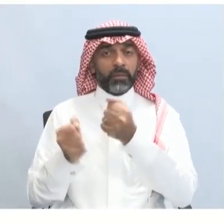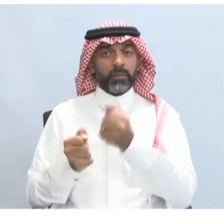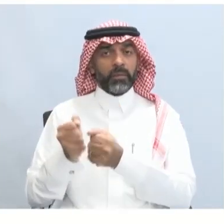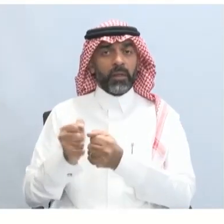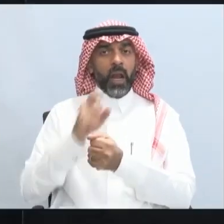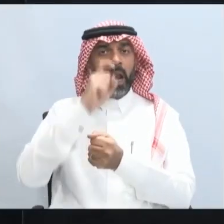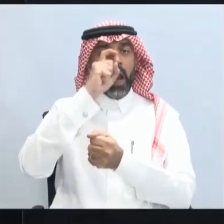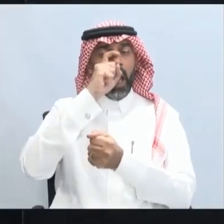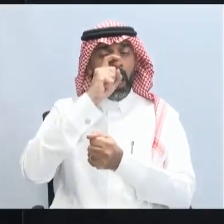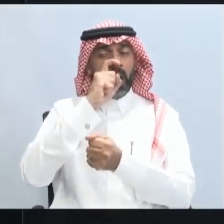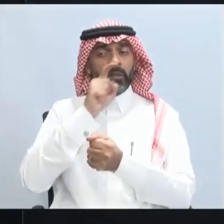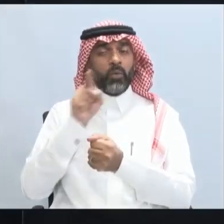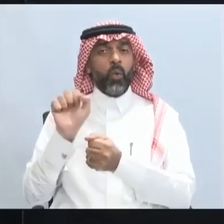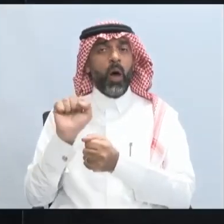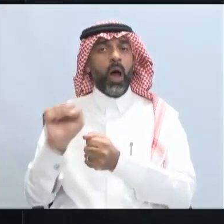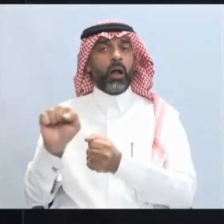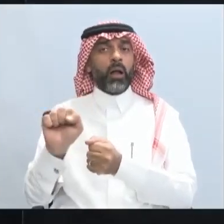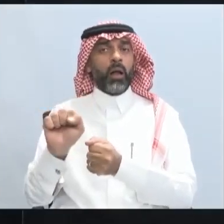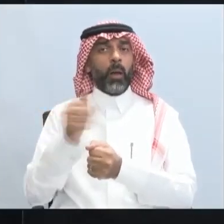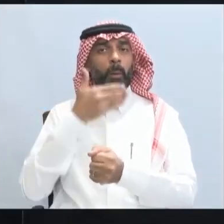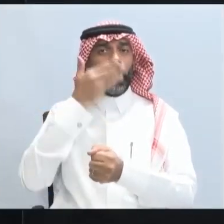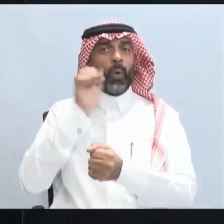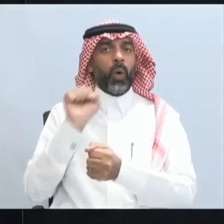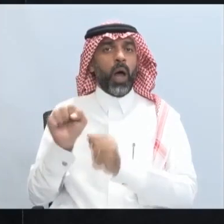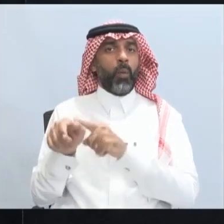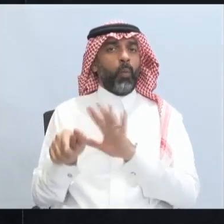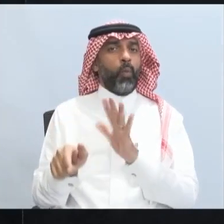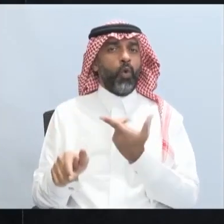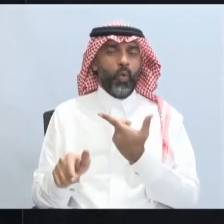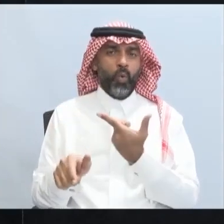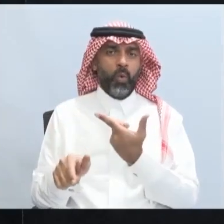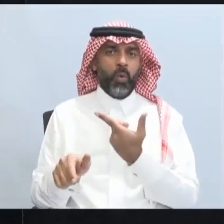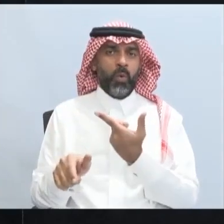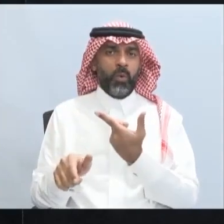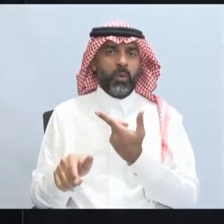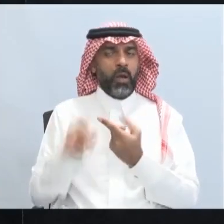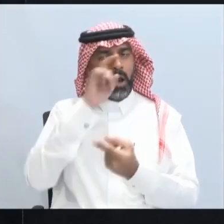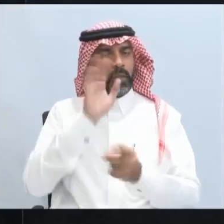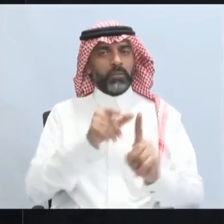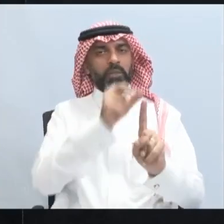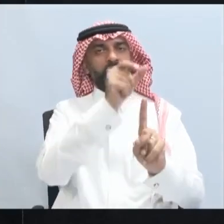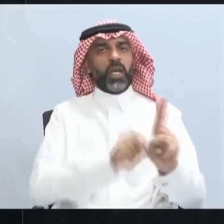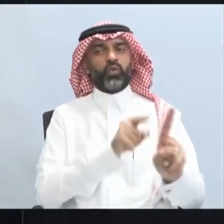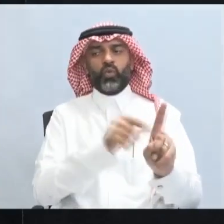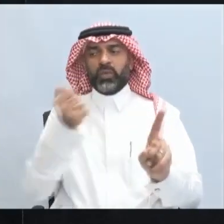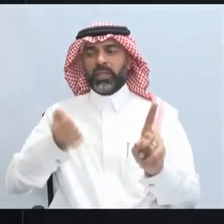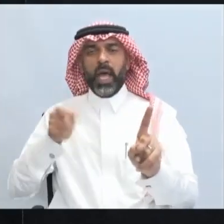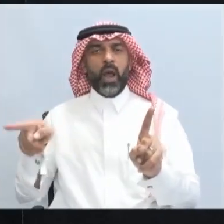يكون لها صاحب حق هذه السياره لابد ان يكون لها صاحب حق